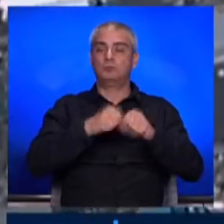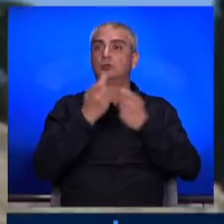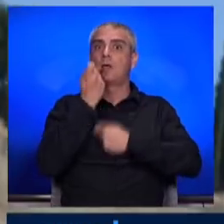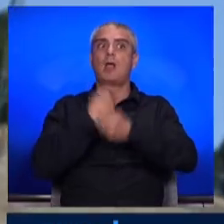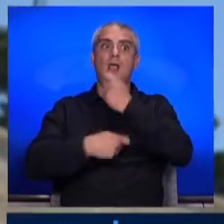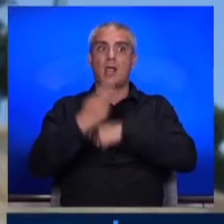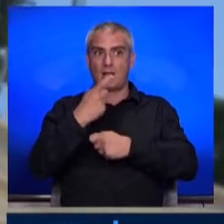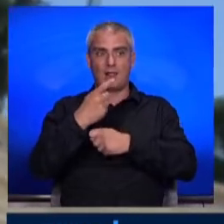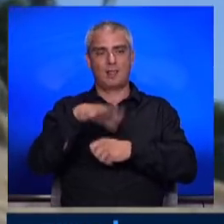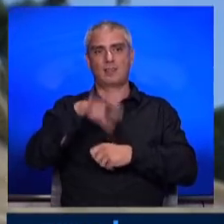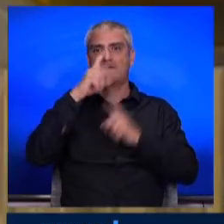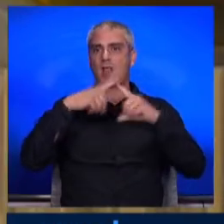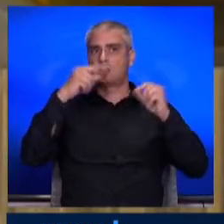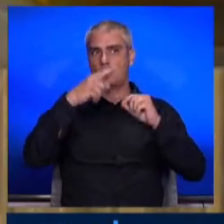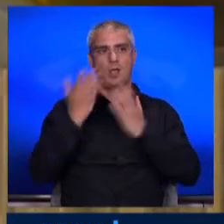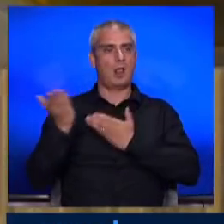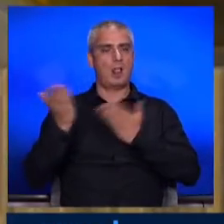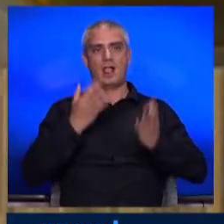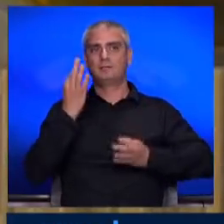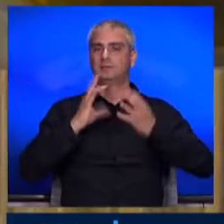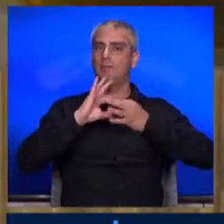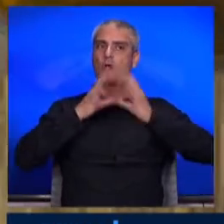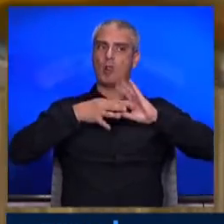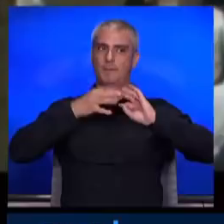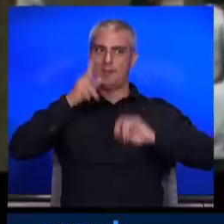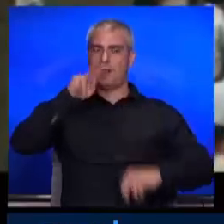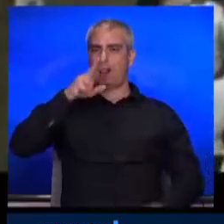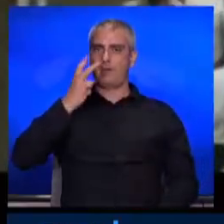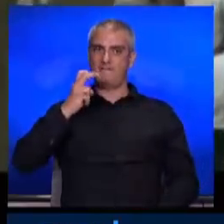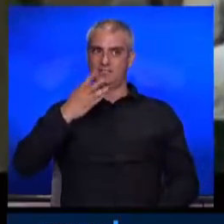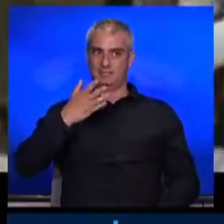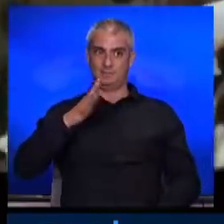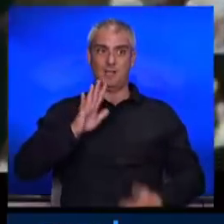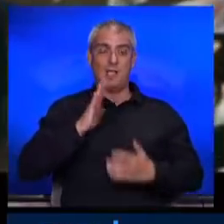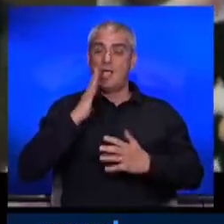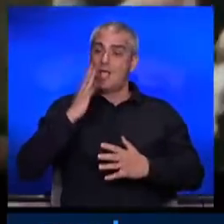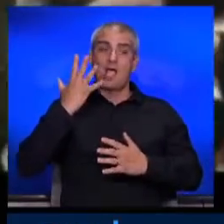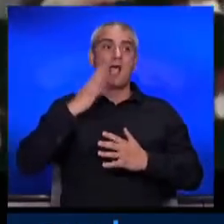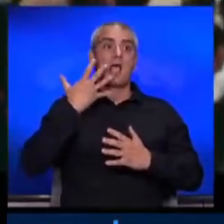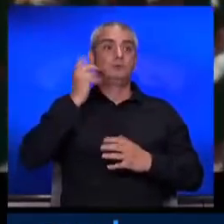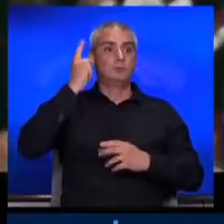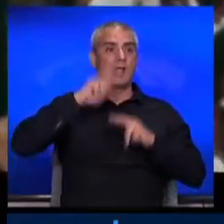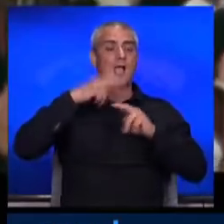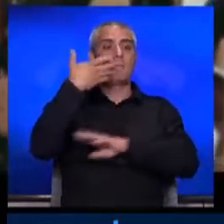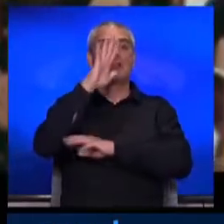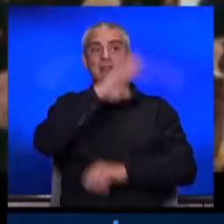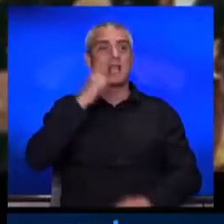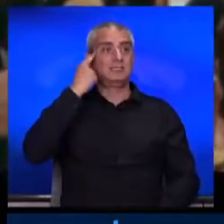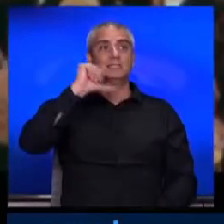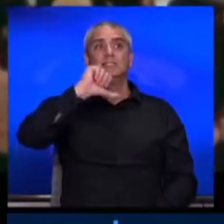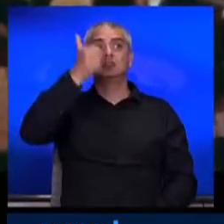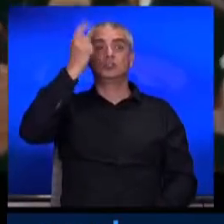כלכלי, נבחרה טוקיו לארח את המשחקים האולימפיים ב-2020, 5 עשורים לאחר שהייתה למדינה האסייתית